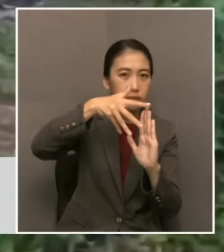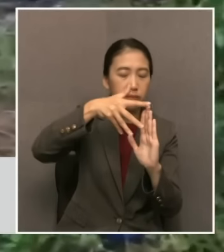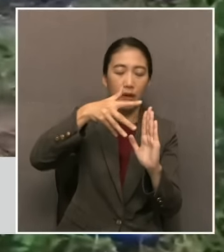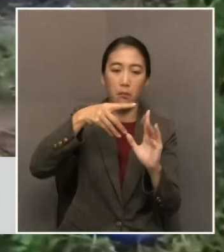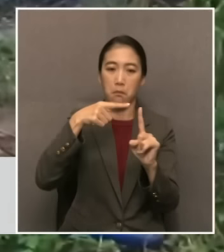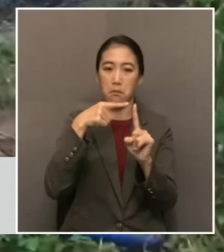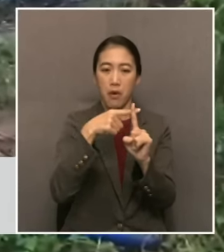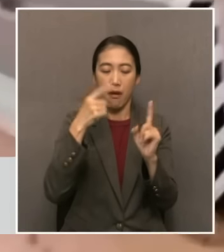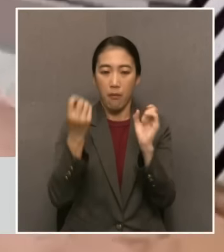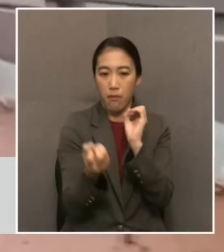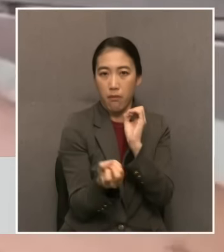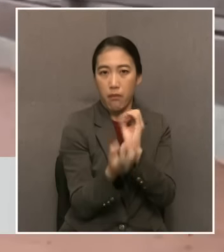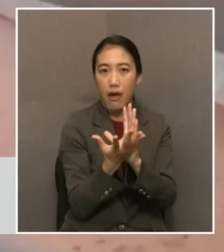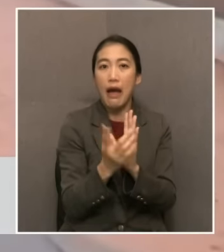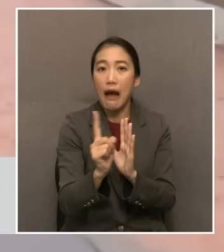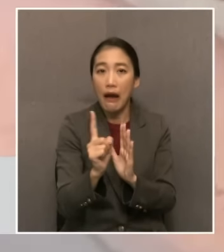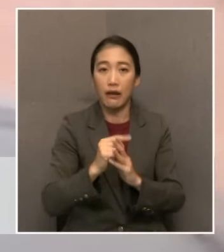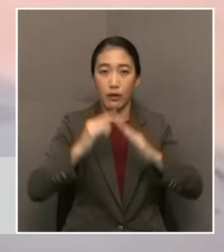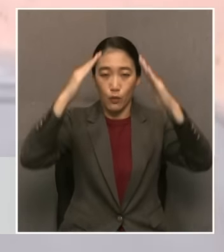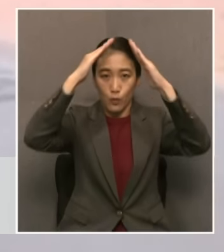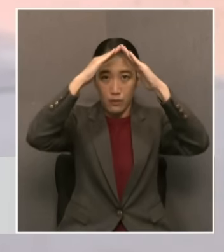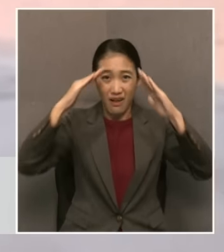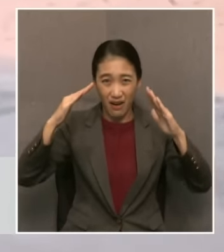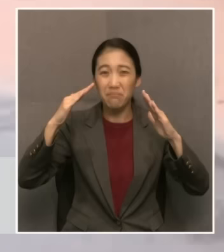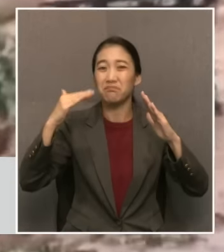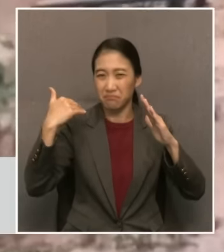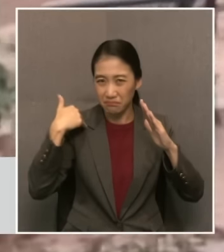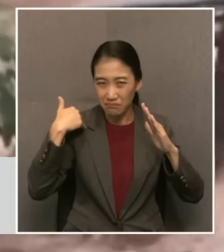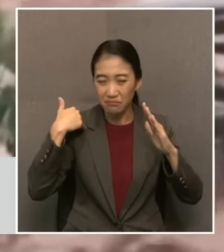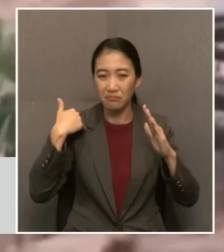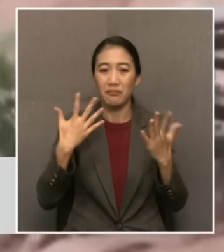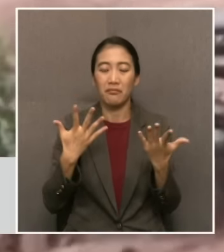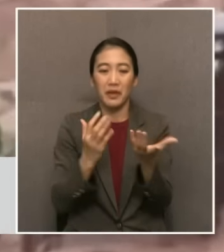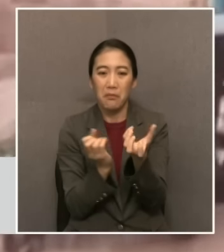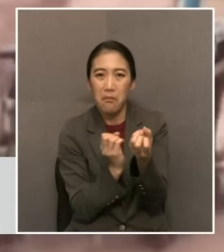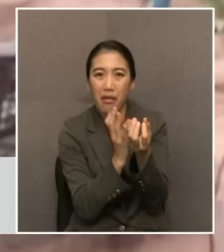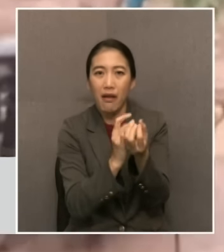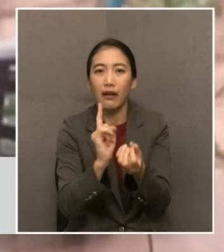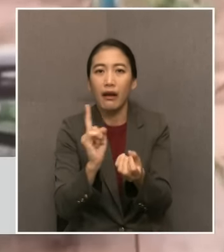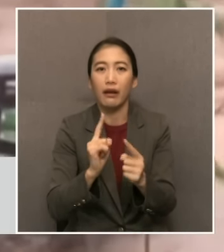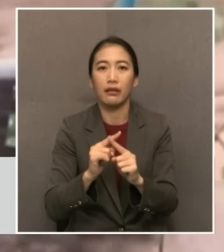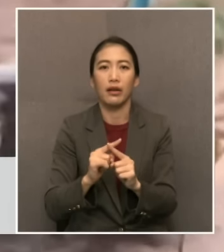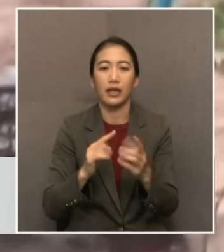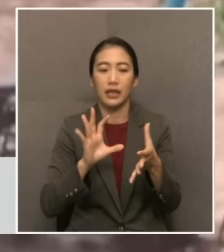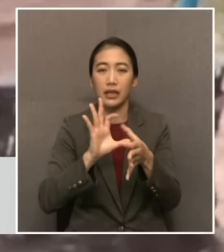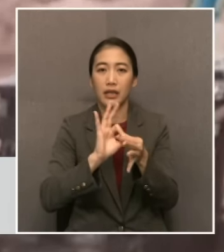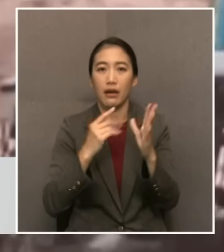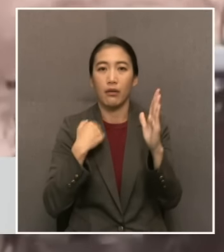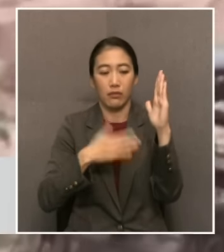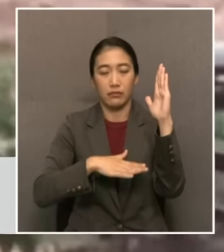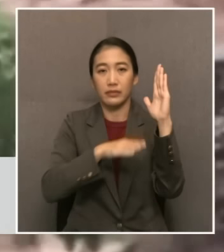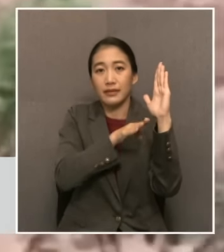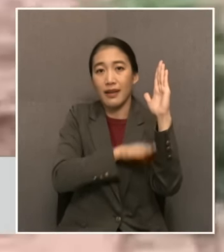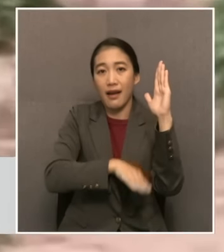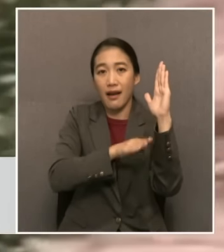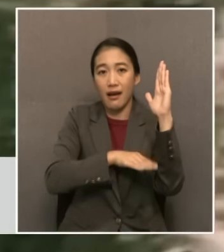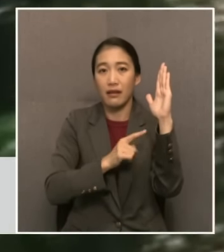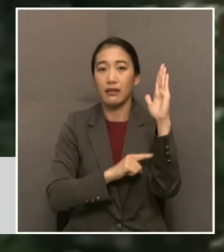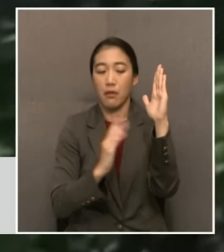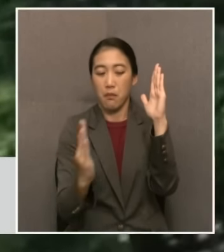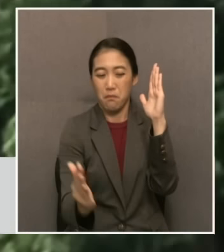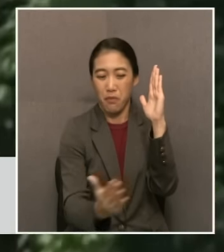ต่ำบริเวณประเทศเวียดนามตอนบนประกอบกันกับมีแนวพัดสอบของลมตะวันออกเฉียงใต้และลมตะวันตก